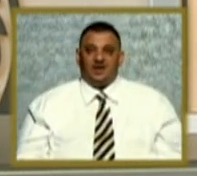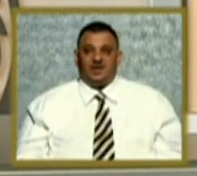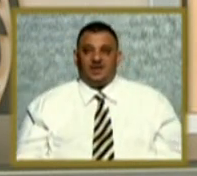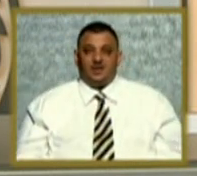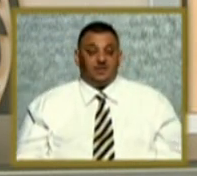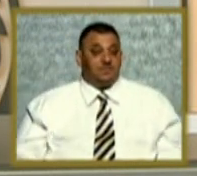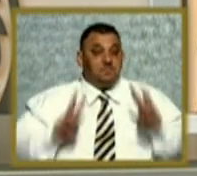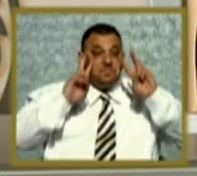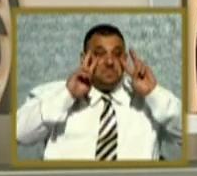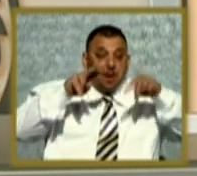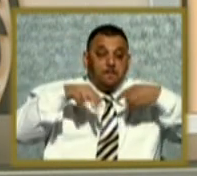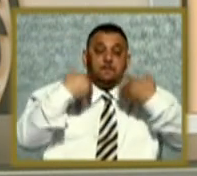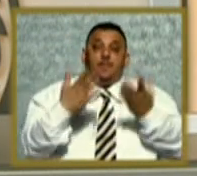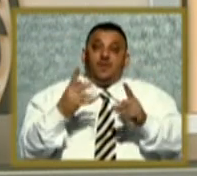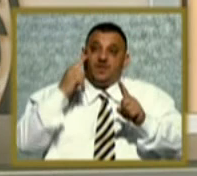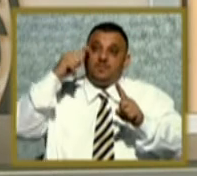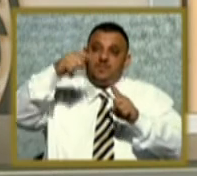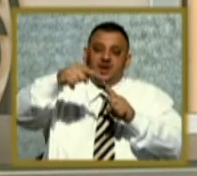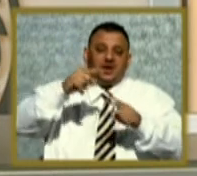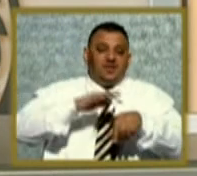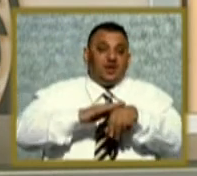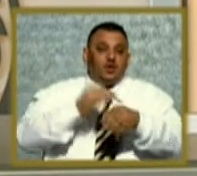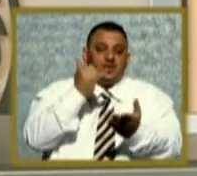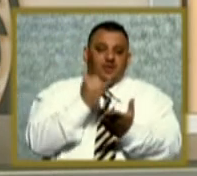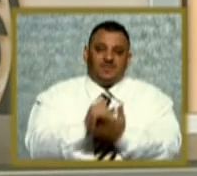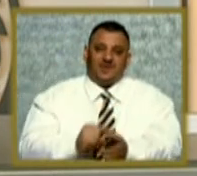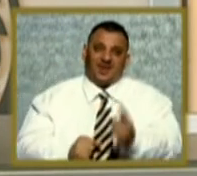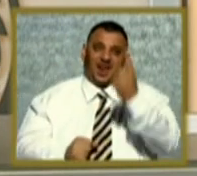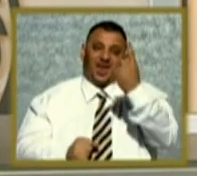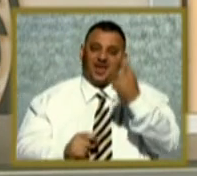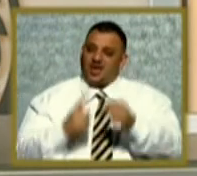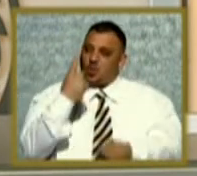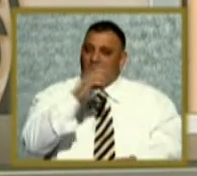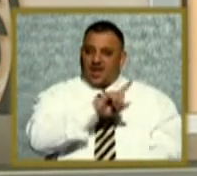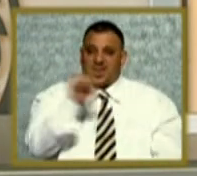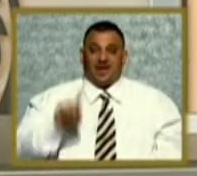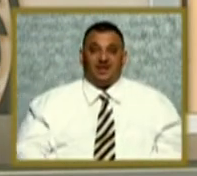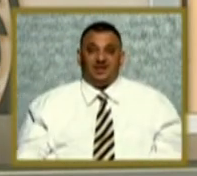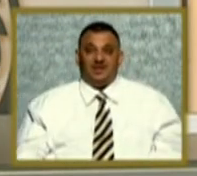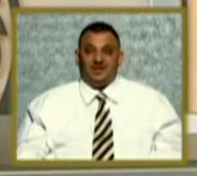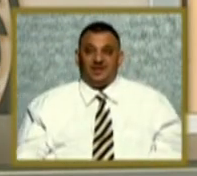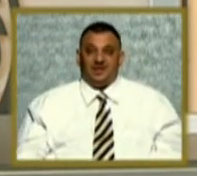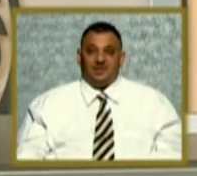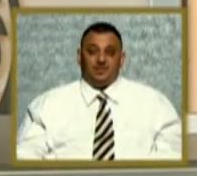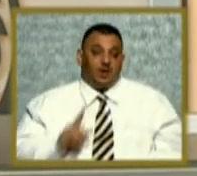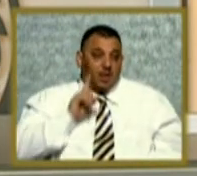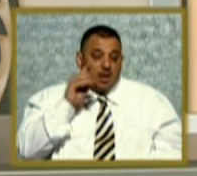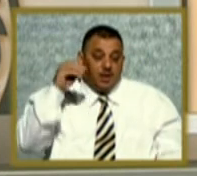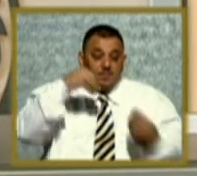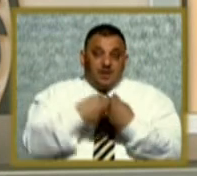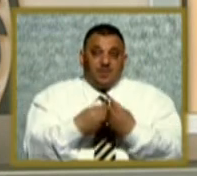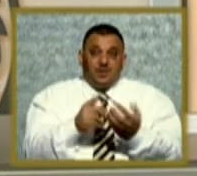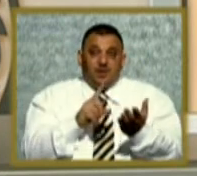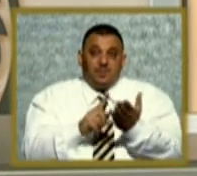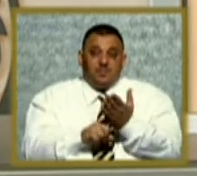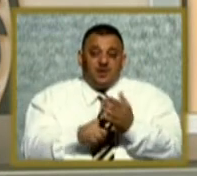وراء المشاهدة وراء المحسوسات، هذا كله لا يعلمه إلا الله جل وعلا. ومن زعم خلاف ذلك فقد